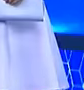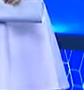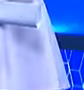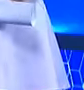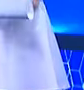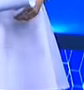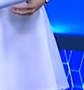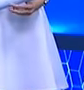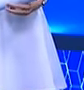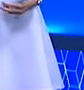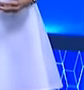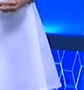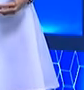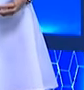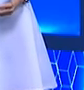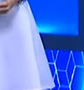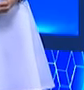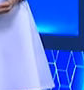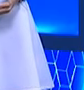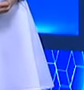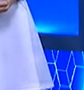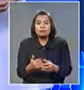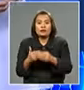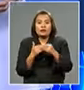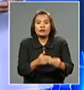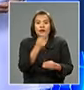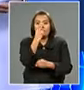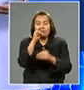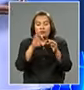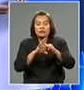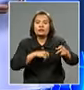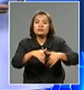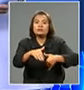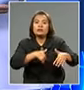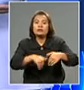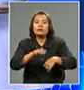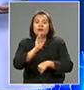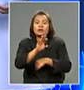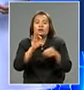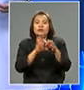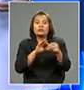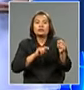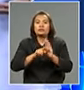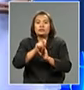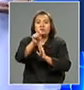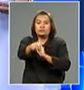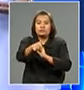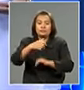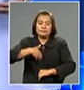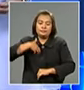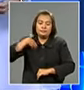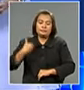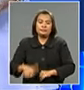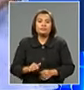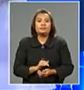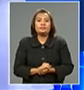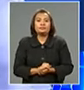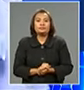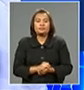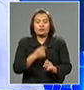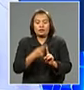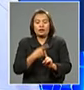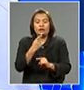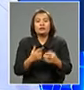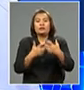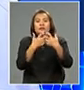และสเปเชียลรีพอร์ตวันนี้นะครับจะพาไปดูความเดือดร้อนของชาวบ้านตำบลพุทราจังหวัดนครราชสีมาครับเดือนเดียวเครื่องสูบน้ำห